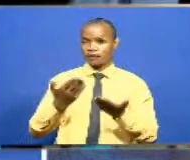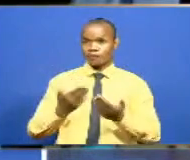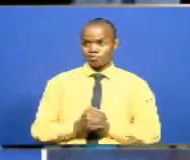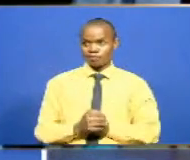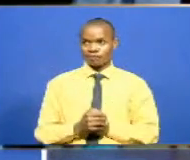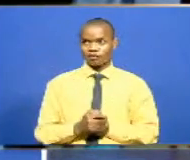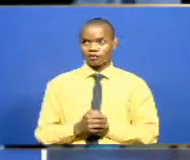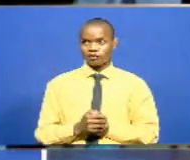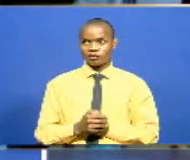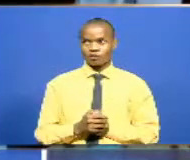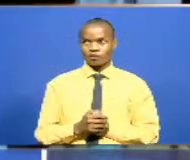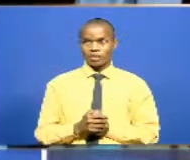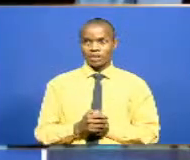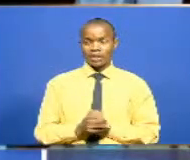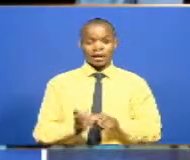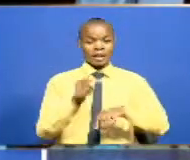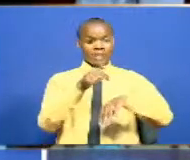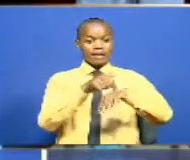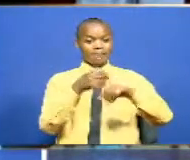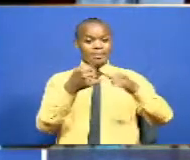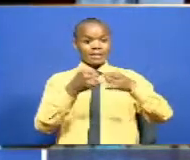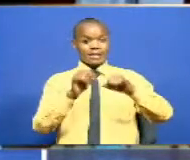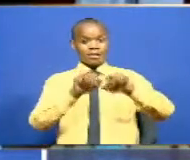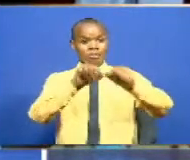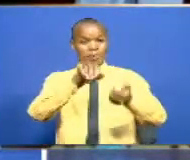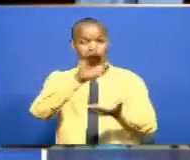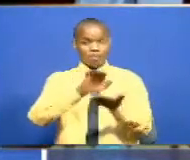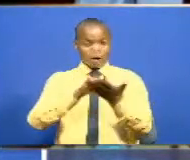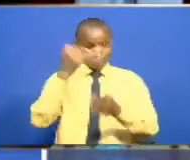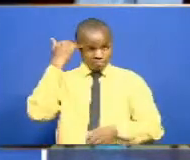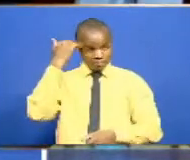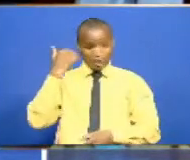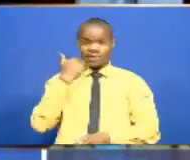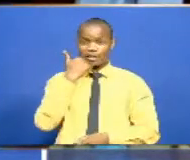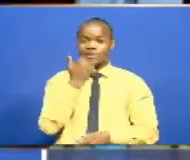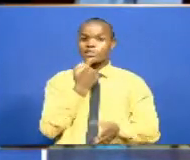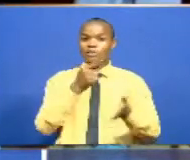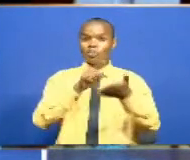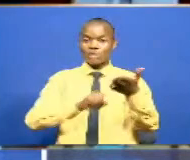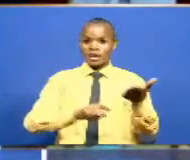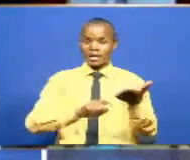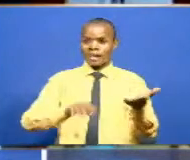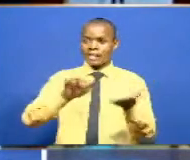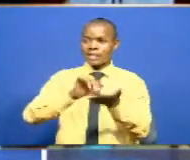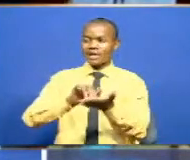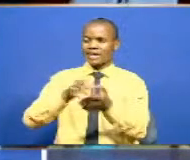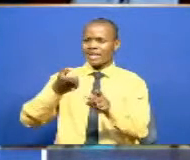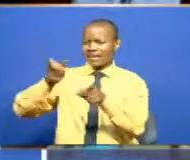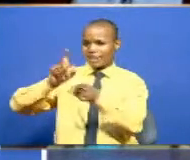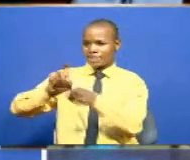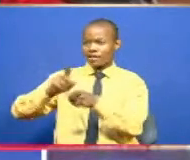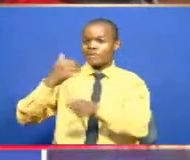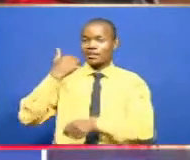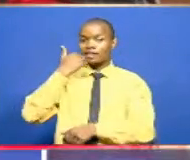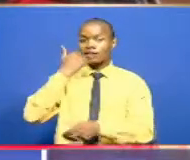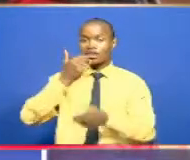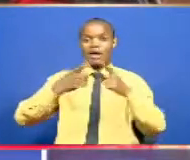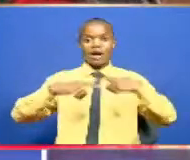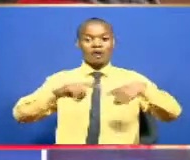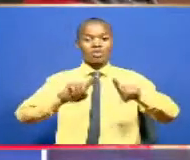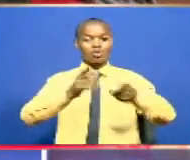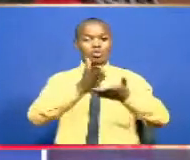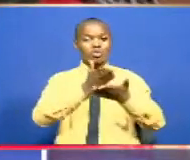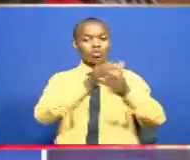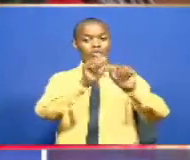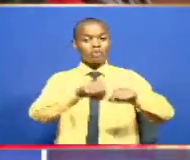Jopo kazi kuhusu magonjwa ya akili lilipendekeza kwamba ongezeko la magonjwa hayo humo nchini litangazwe kuwa janga